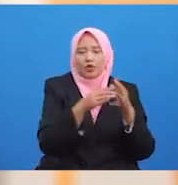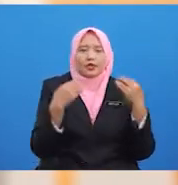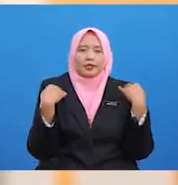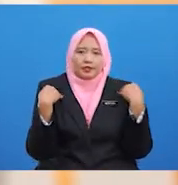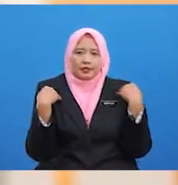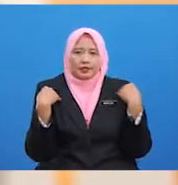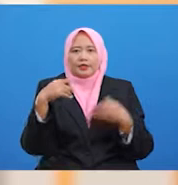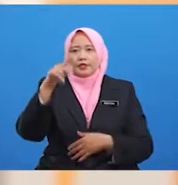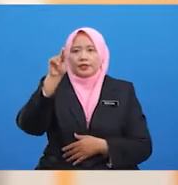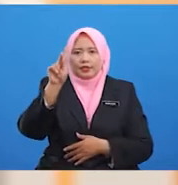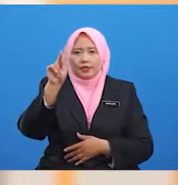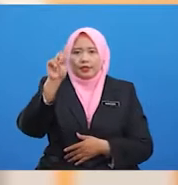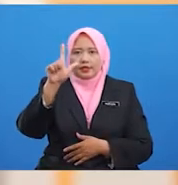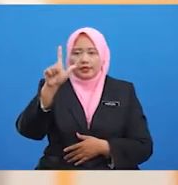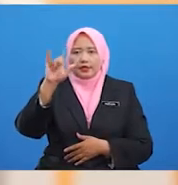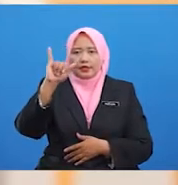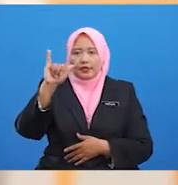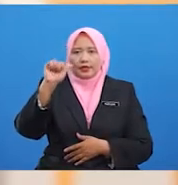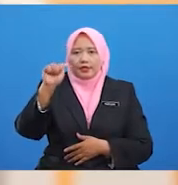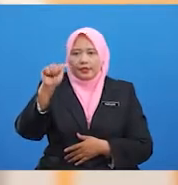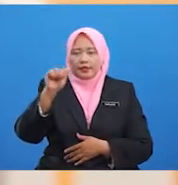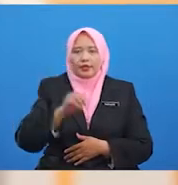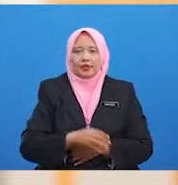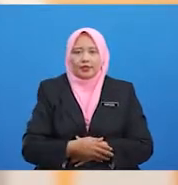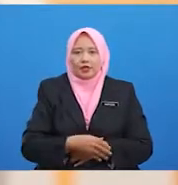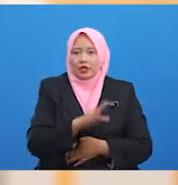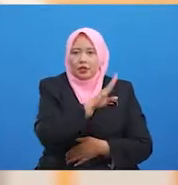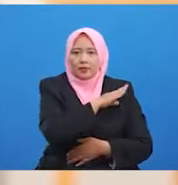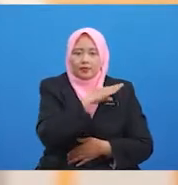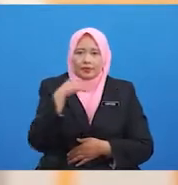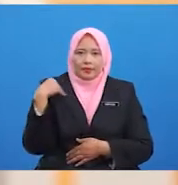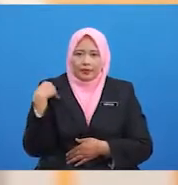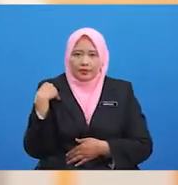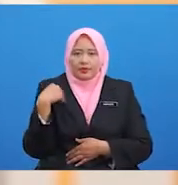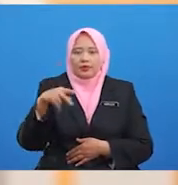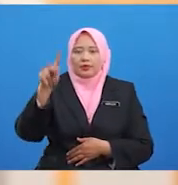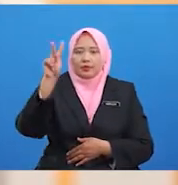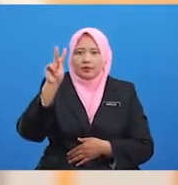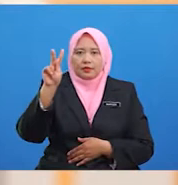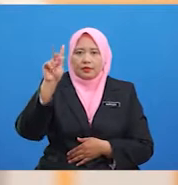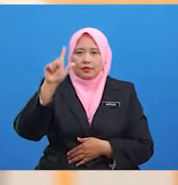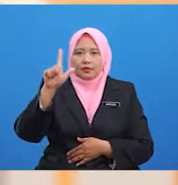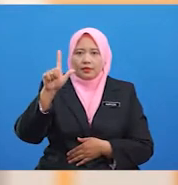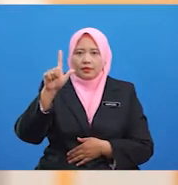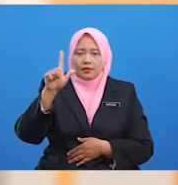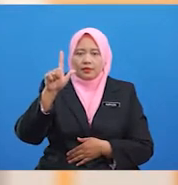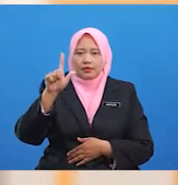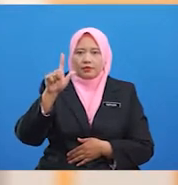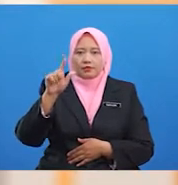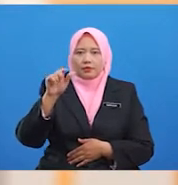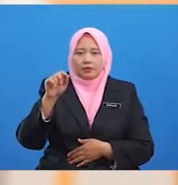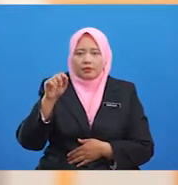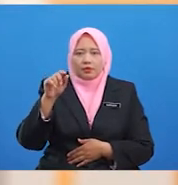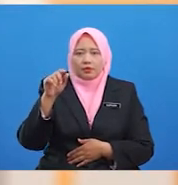Terbang Antarabangsa Kuala Lumpur KLIA dan Lapangan Terbang Antarabangsa Pulau